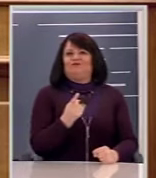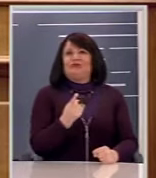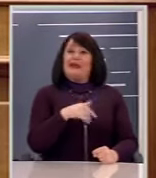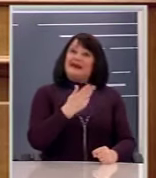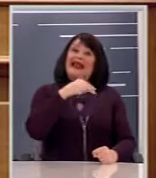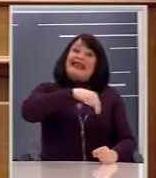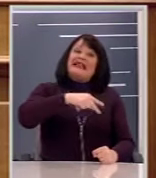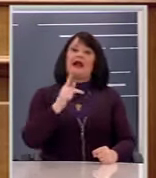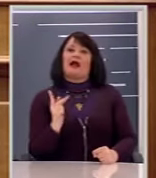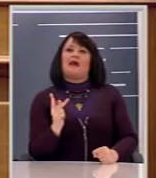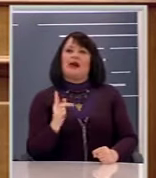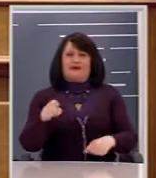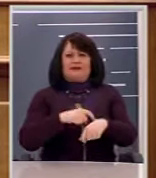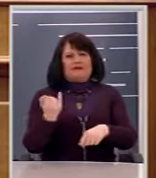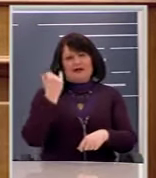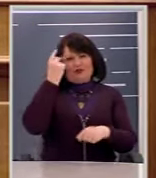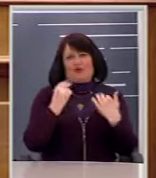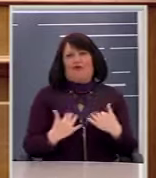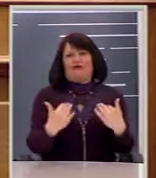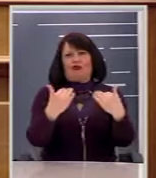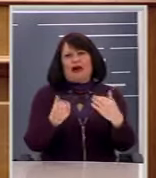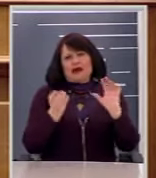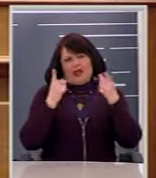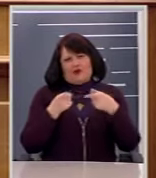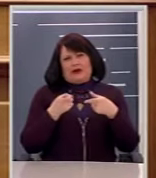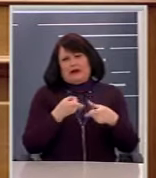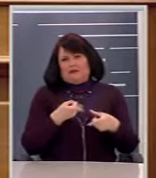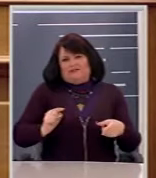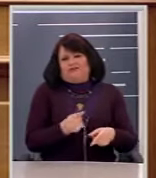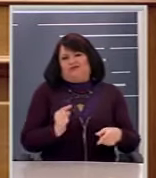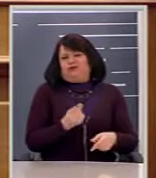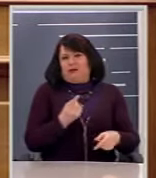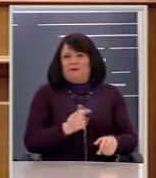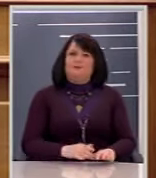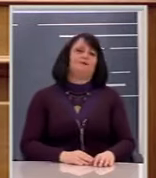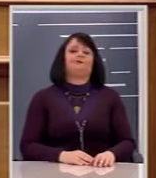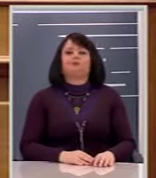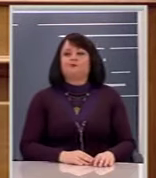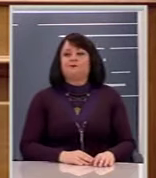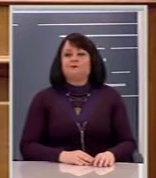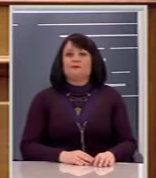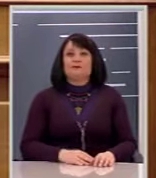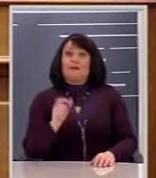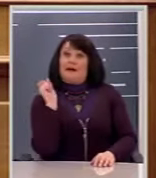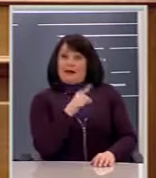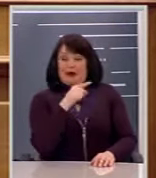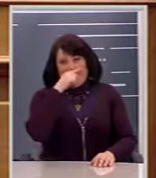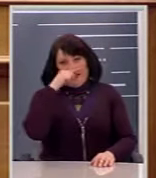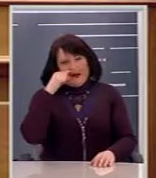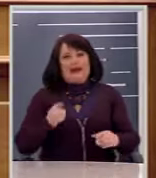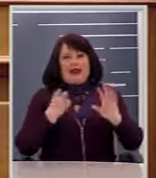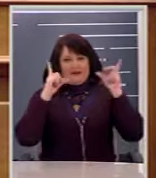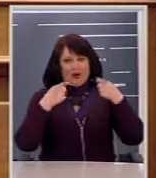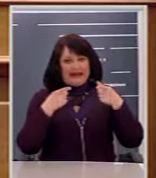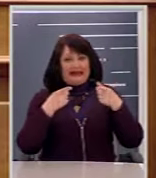Κακλαμάνη, σημερινό αντιπρόεδρο της Βουλής και μέλος της Νέας Δημοκρατικής Ομάδας. Και στέλνει ένα μήνυμα στη Ριγίλης, προσέξτε το μήνυμα, που λέει